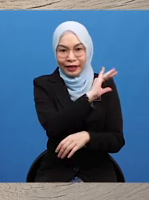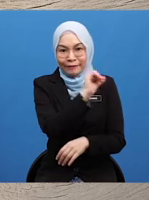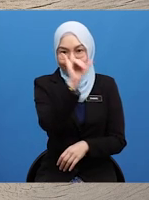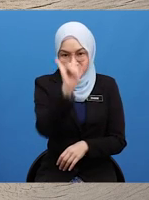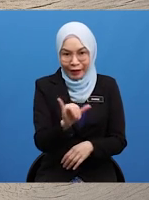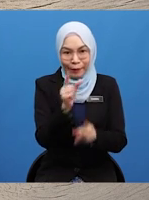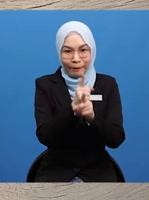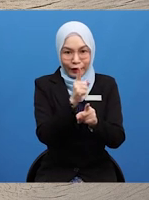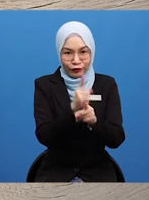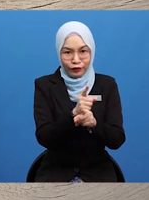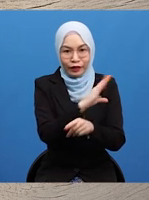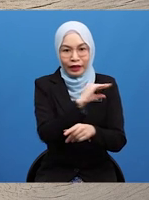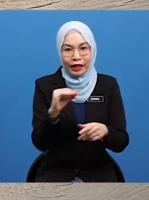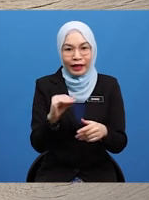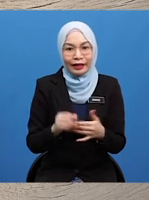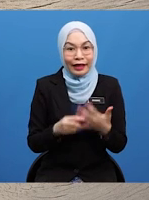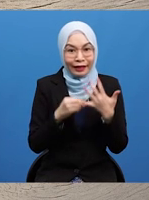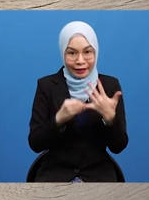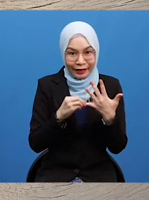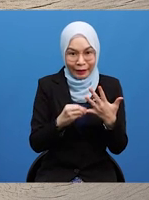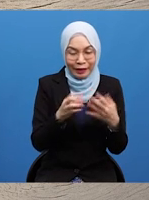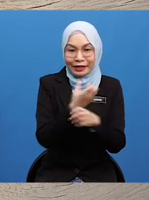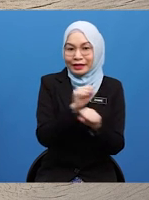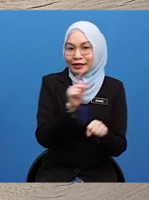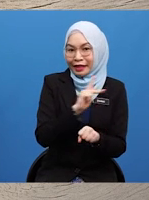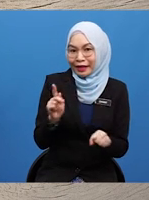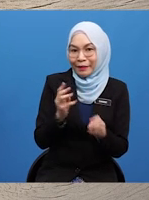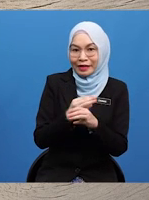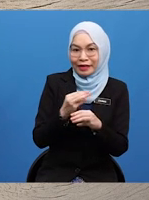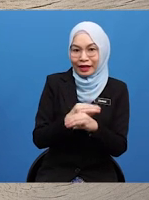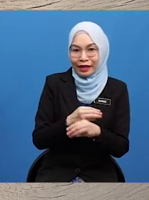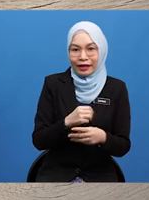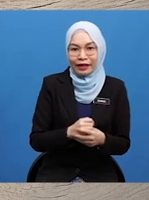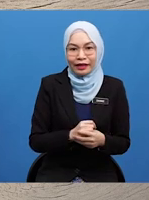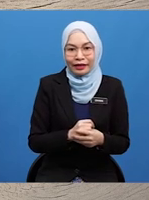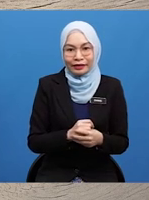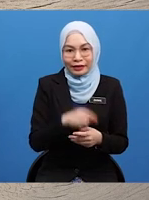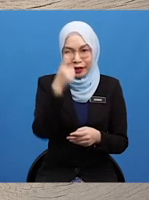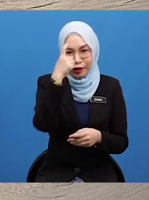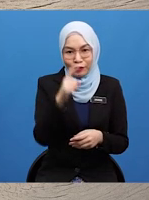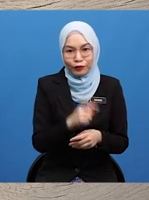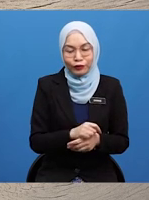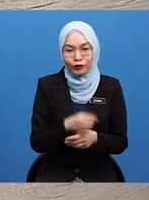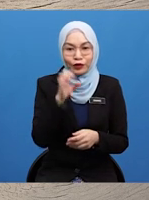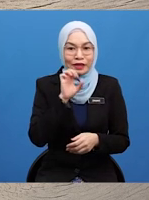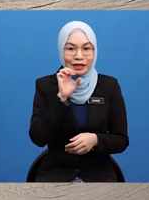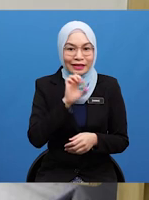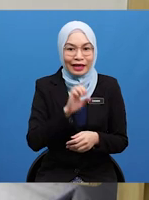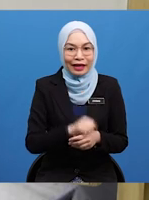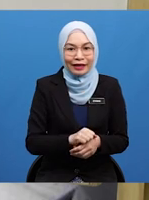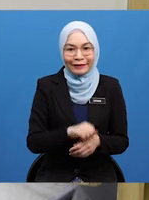padu cecair bagi pepejal yang tidak sekata melalui kaedah sesaran